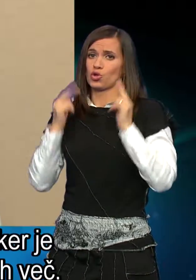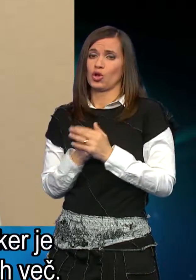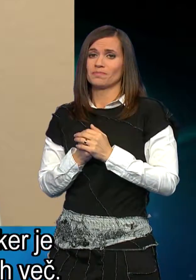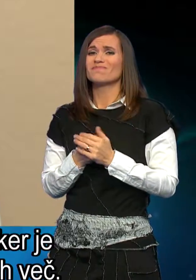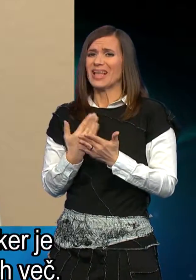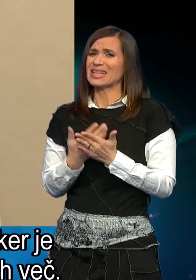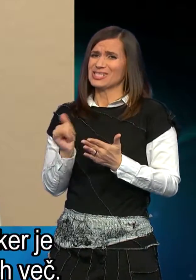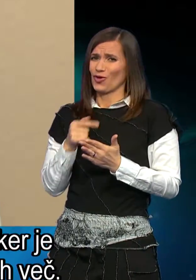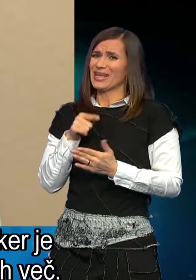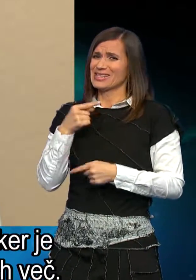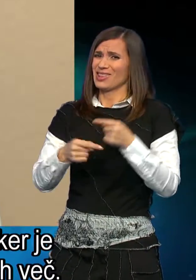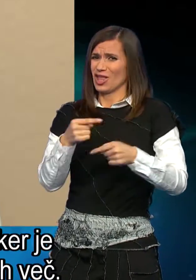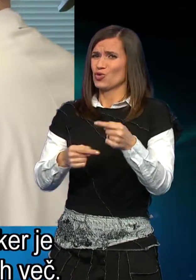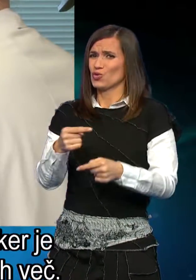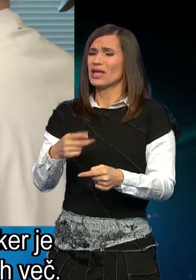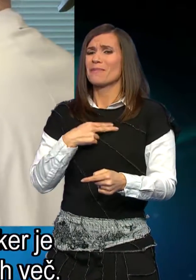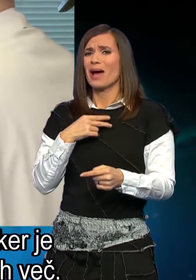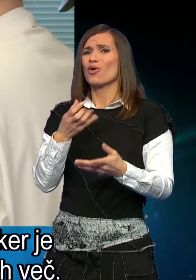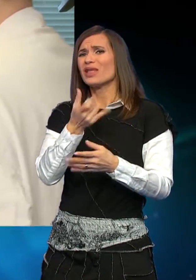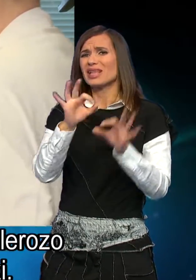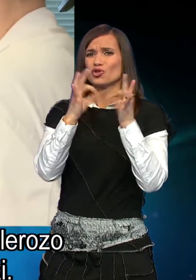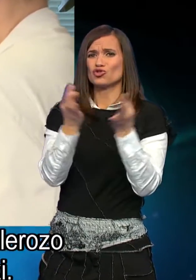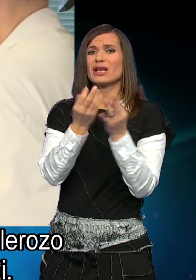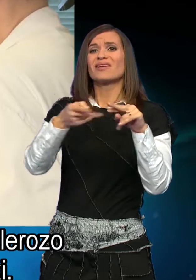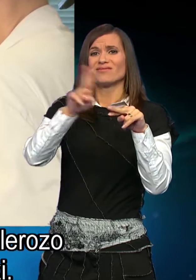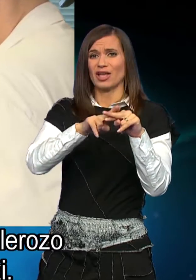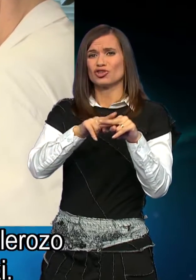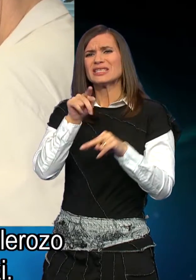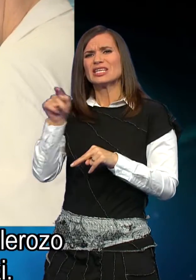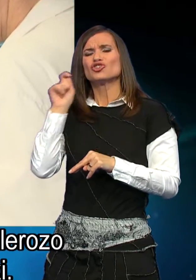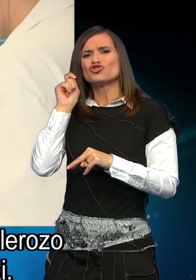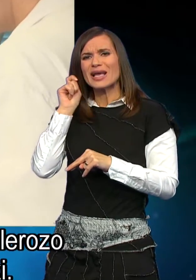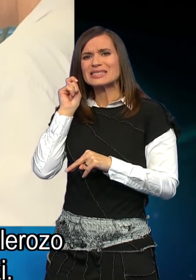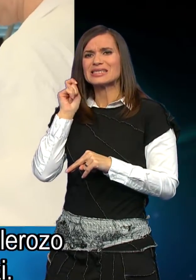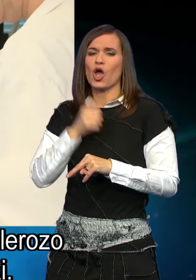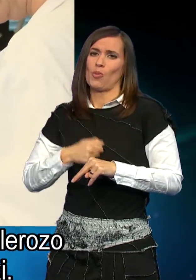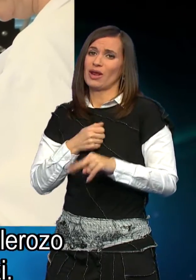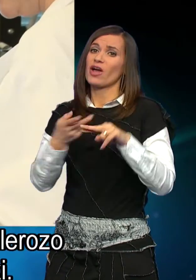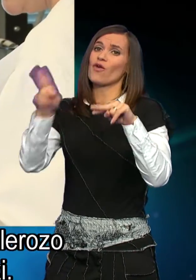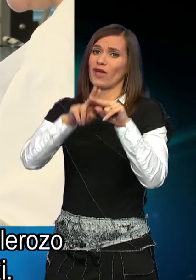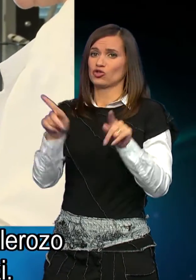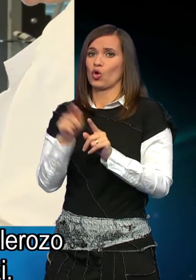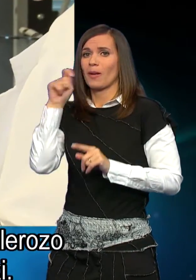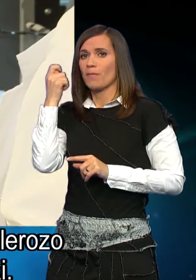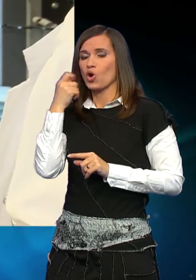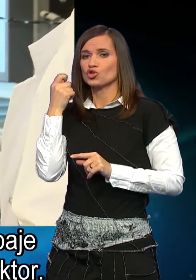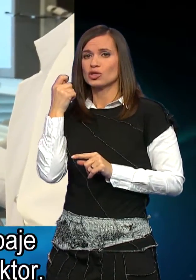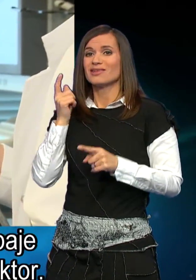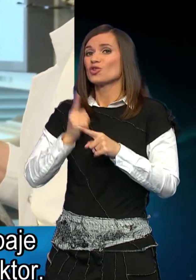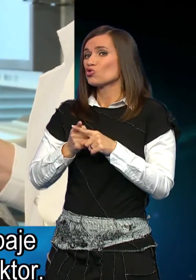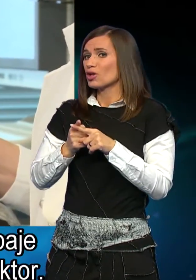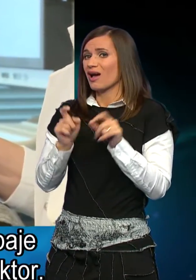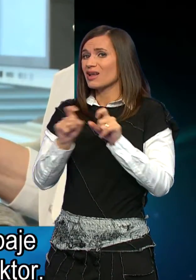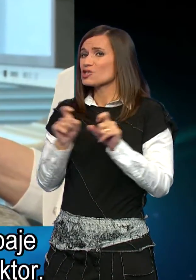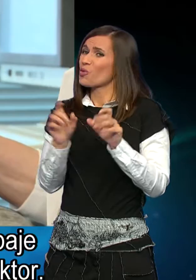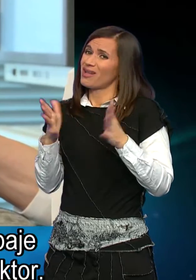deduje, ker jo imamo v nekaterih družinah več. Celo ženske obolevajo za otosklerozo več kot moški, točnega razloga pa